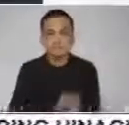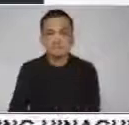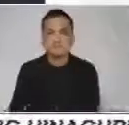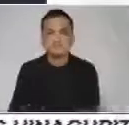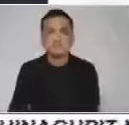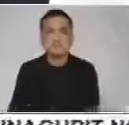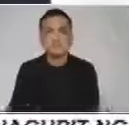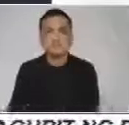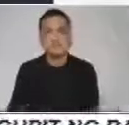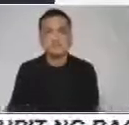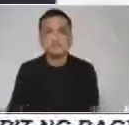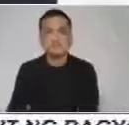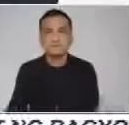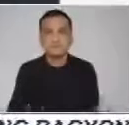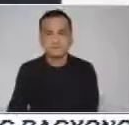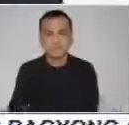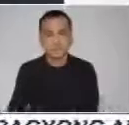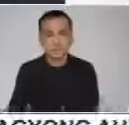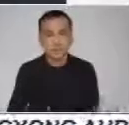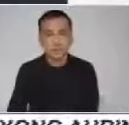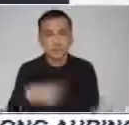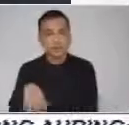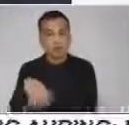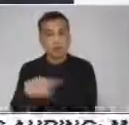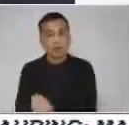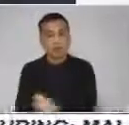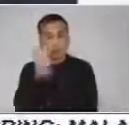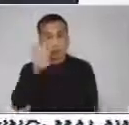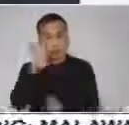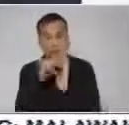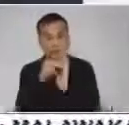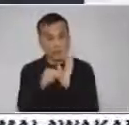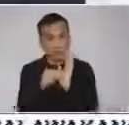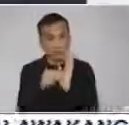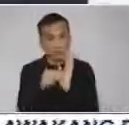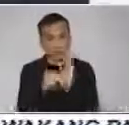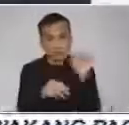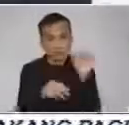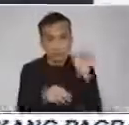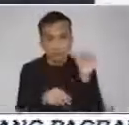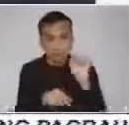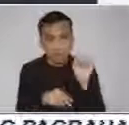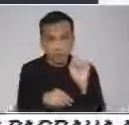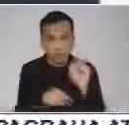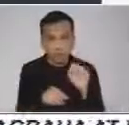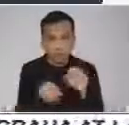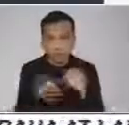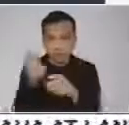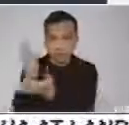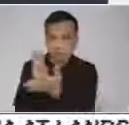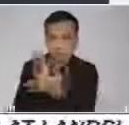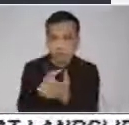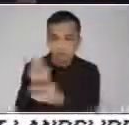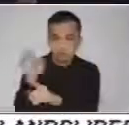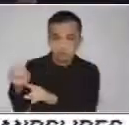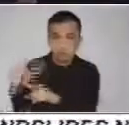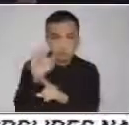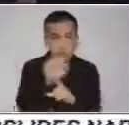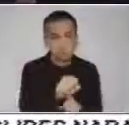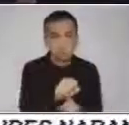alas 6:30 ng umaga, ikinasa ng Station Drug Enforcement Unit ng Malabon Police ang operasyon sa Maya Maya Street sa Barangay